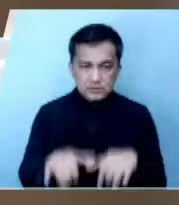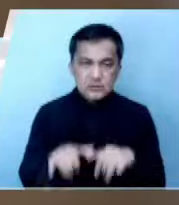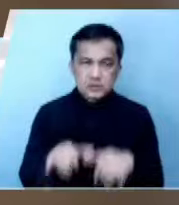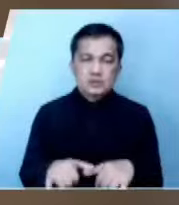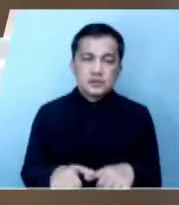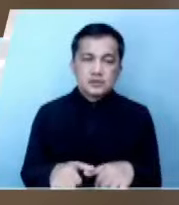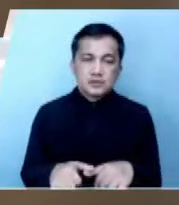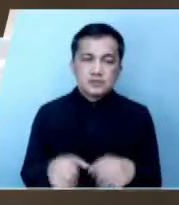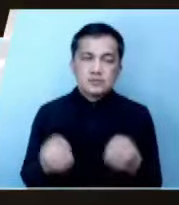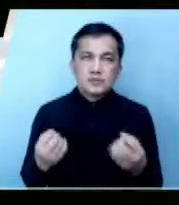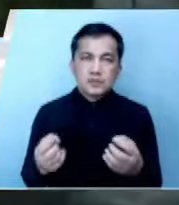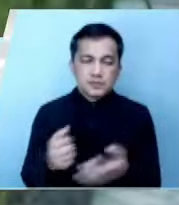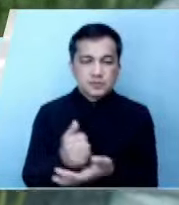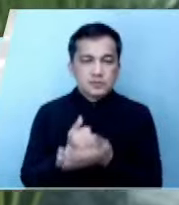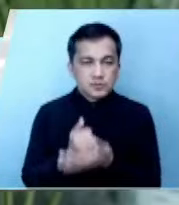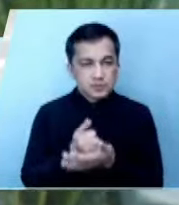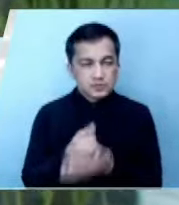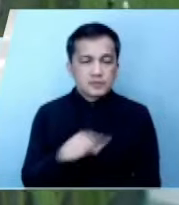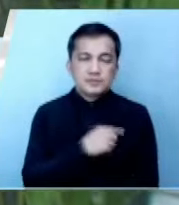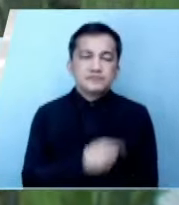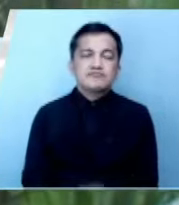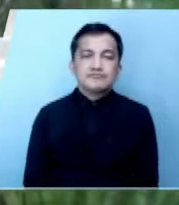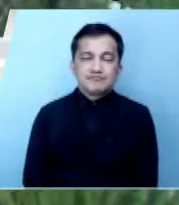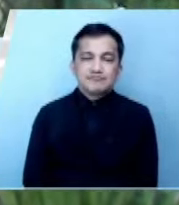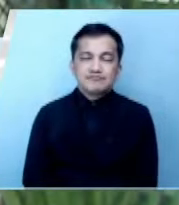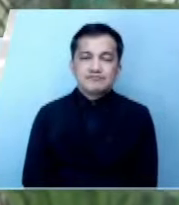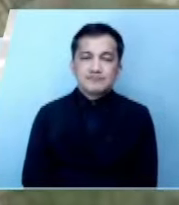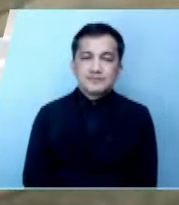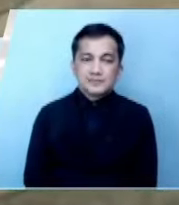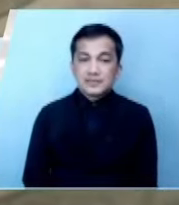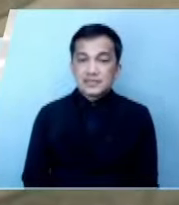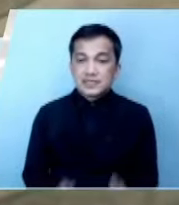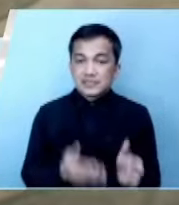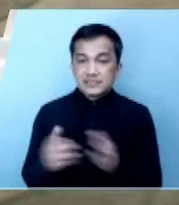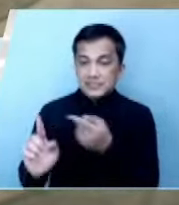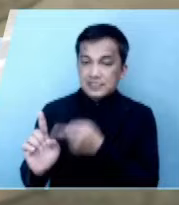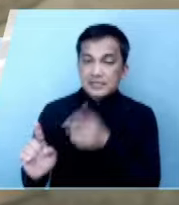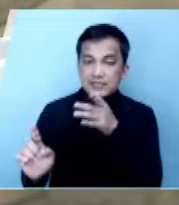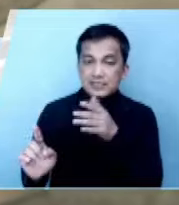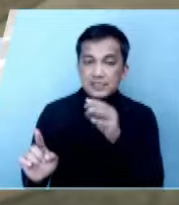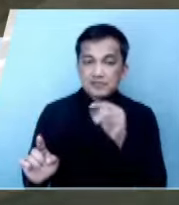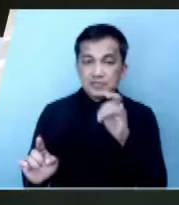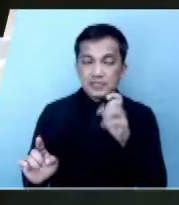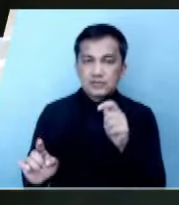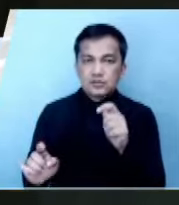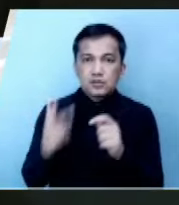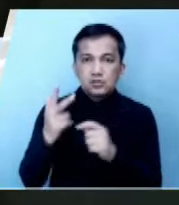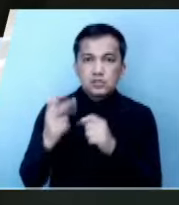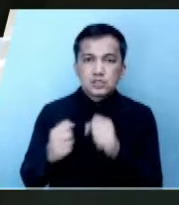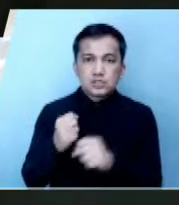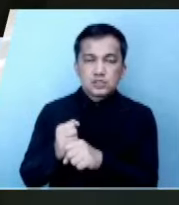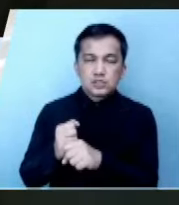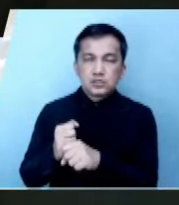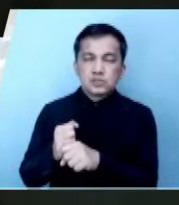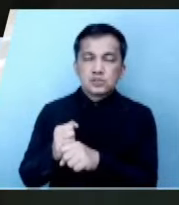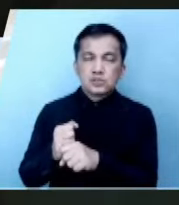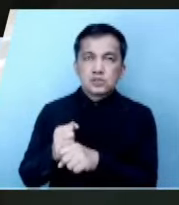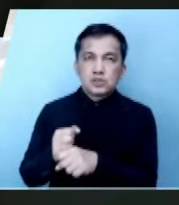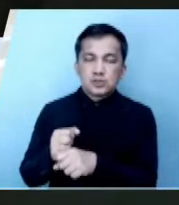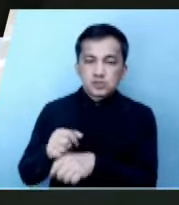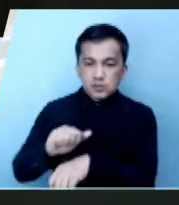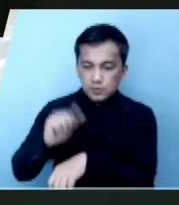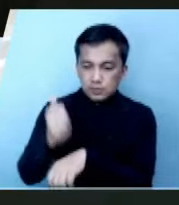maraming tumutulong sa amin. Habang si Nanay Milet, mahigit 3 dekada ng kanilang ipinundar ang nawala. Meron